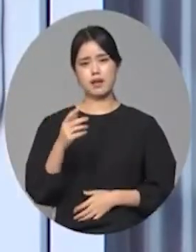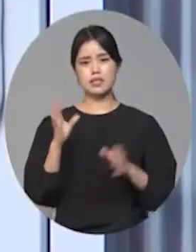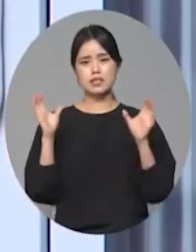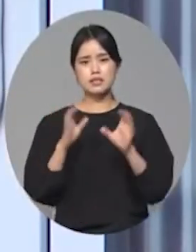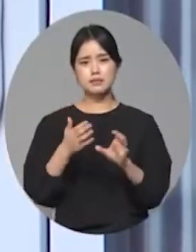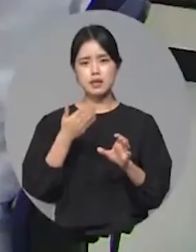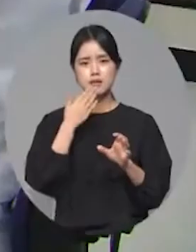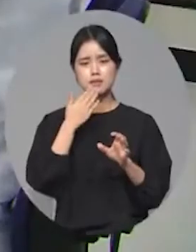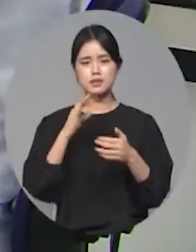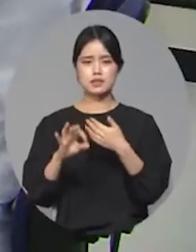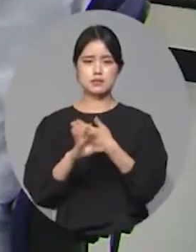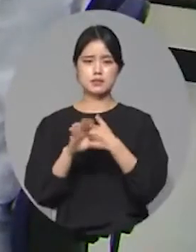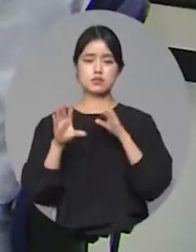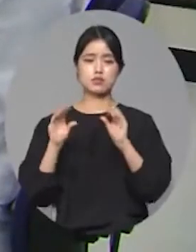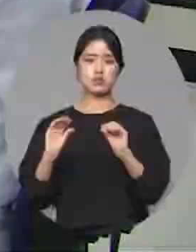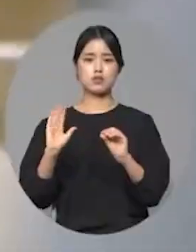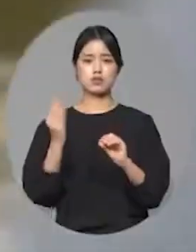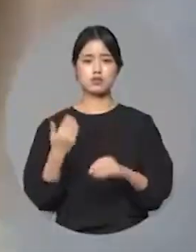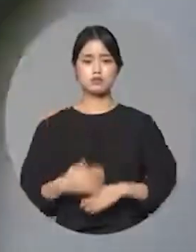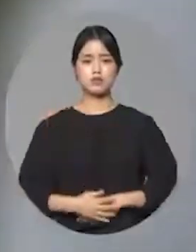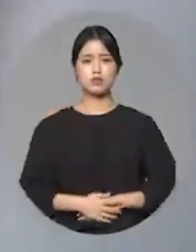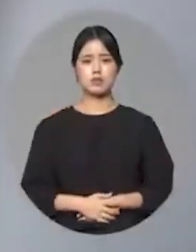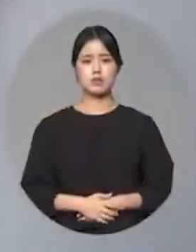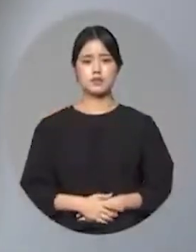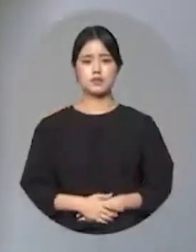급식은 일시 중단된 상태입니다